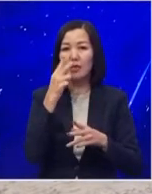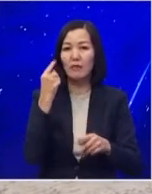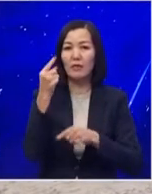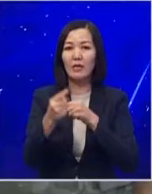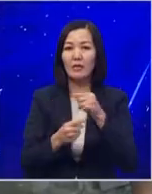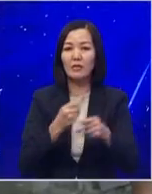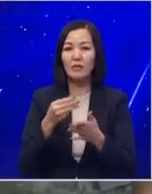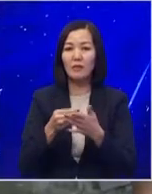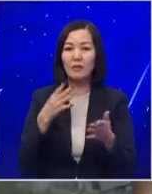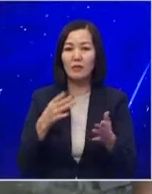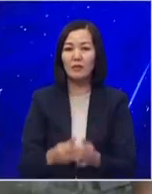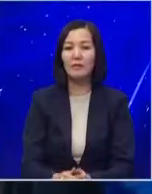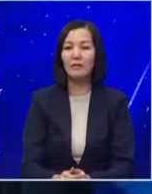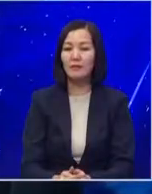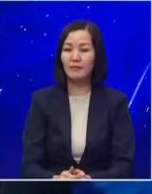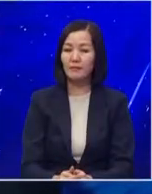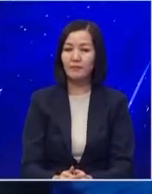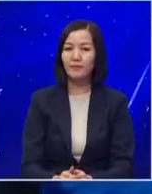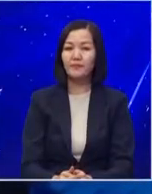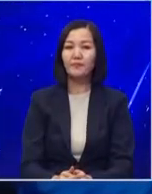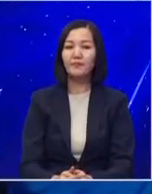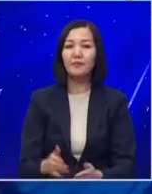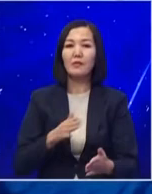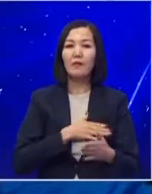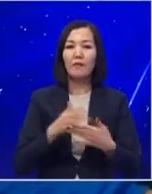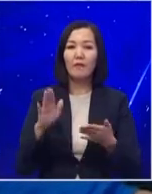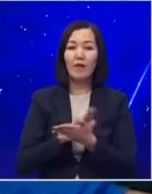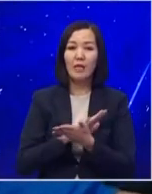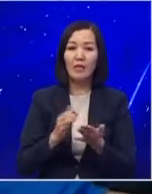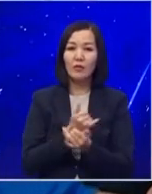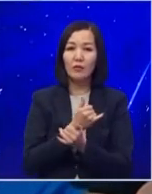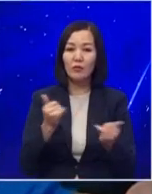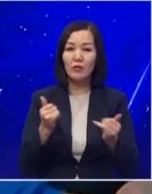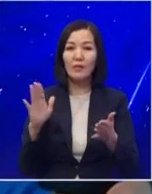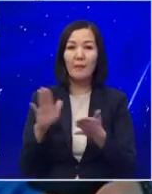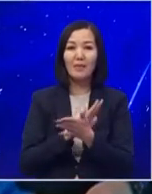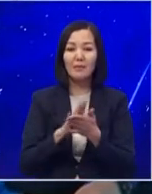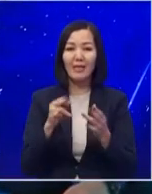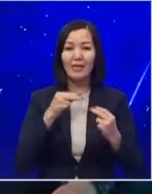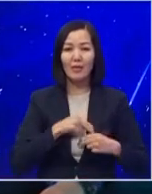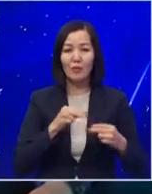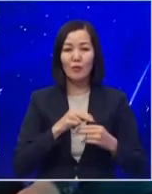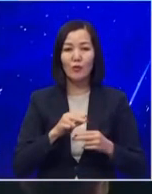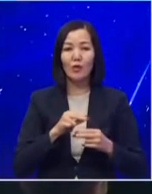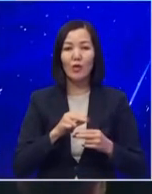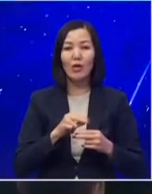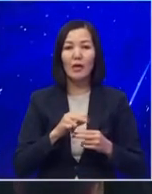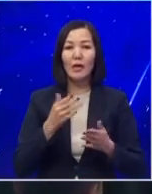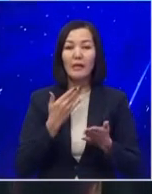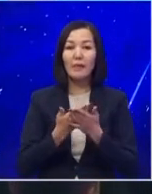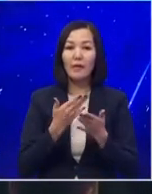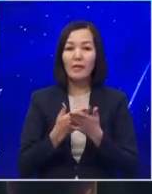ценностям волонтерство это не просто бесплатная работа а показатель